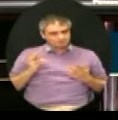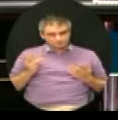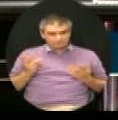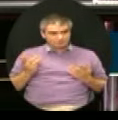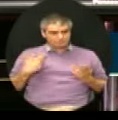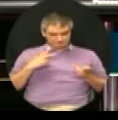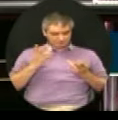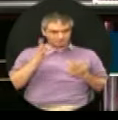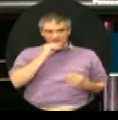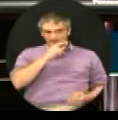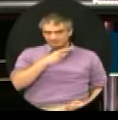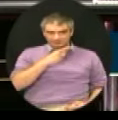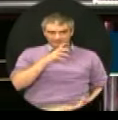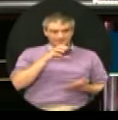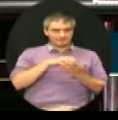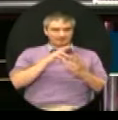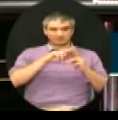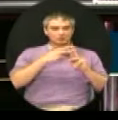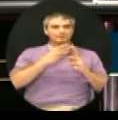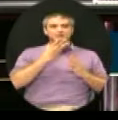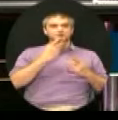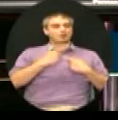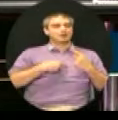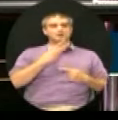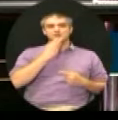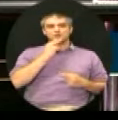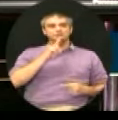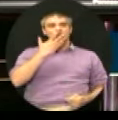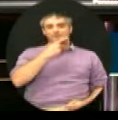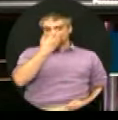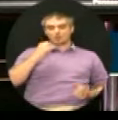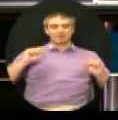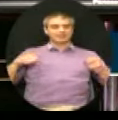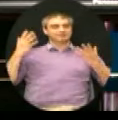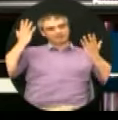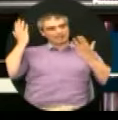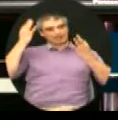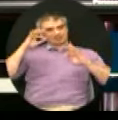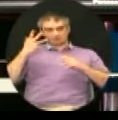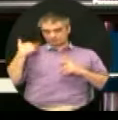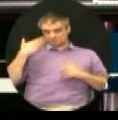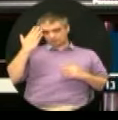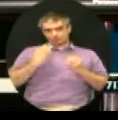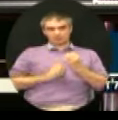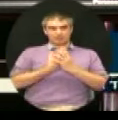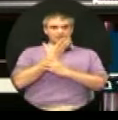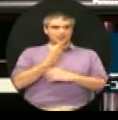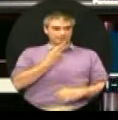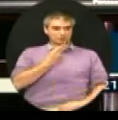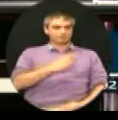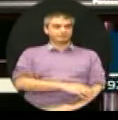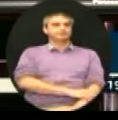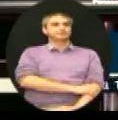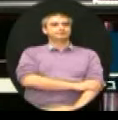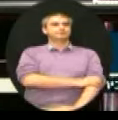פרלמנט משותף, דיברת על המרכז העולמי למורשת יהדות צפון אפריקה, שהוא היה נשיא הכבוד שלו מיום שהקמנו אותו, והייתה